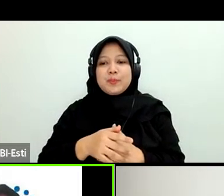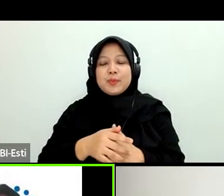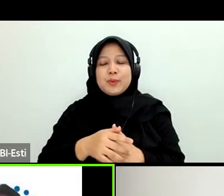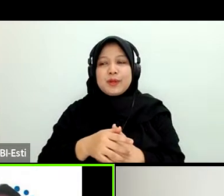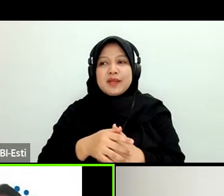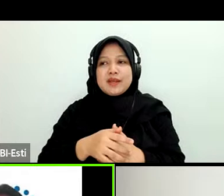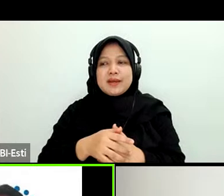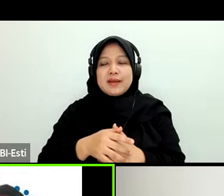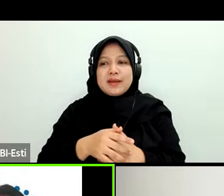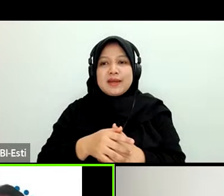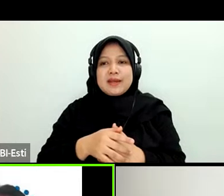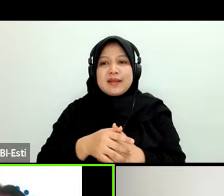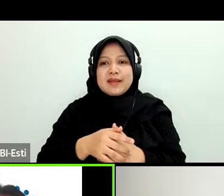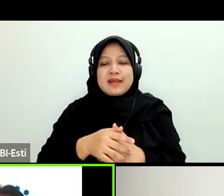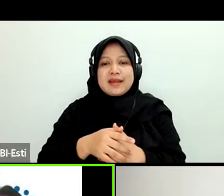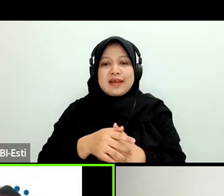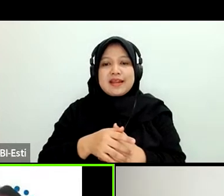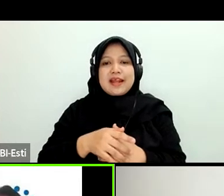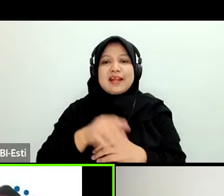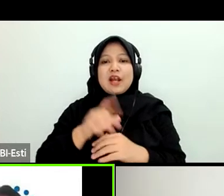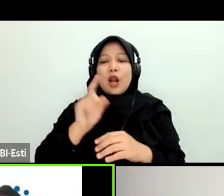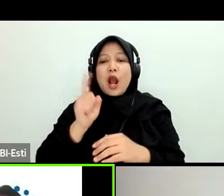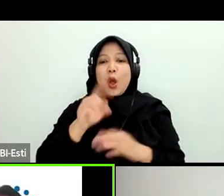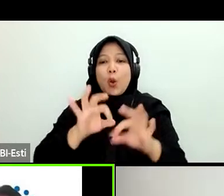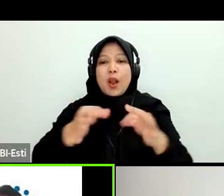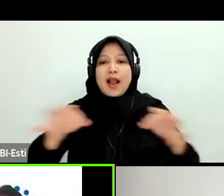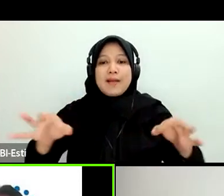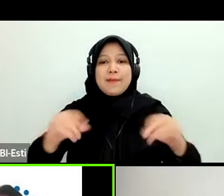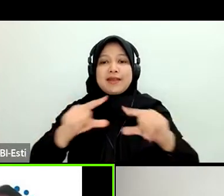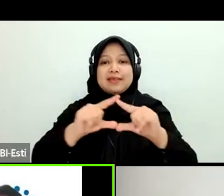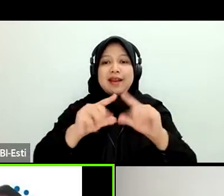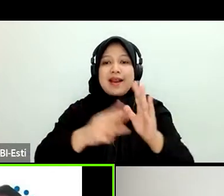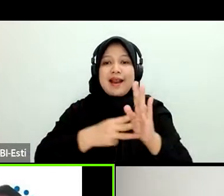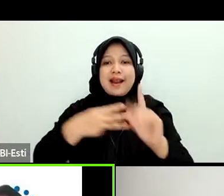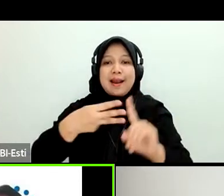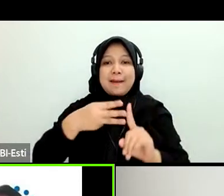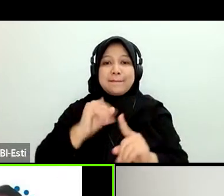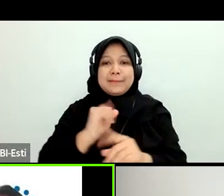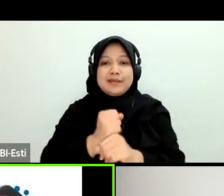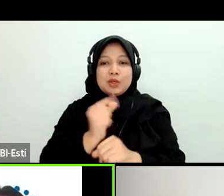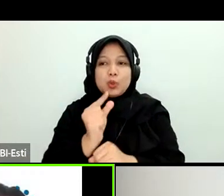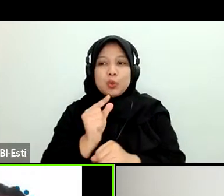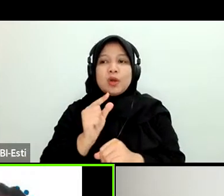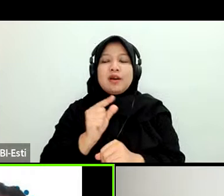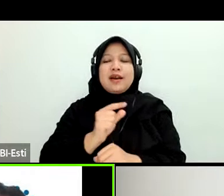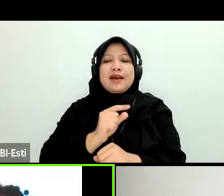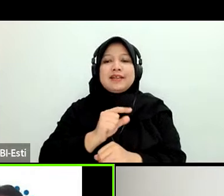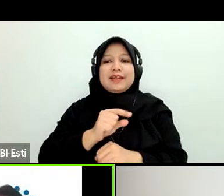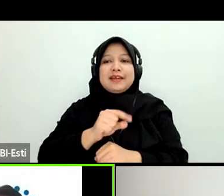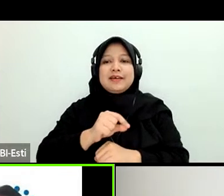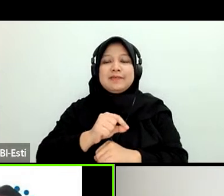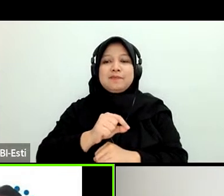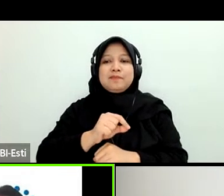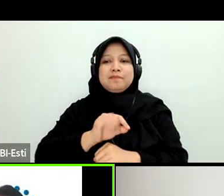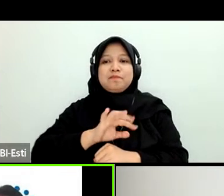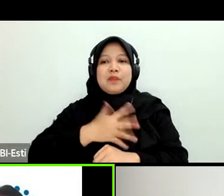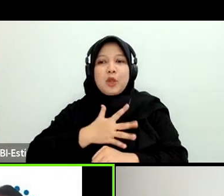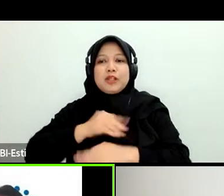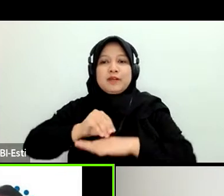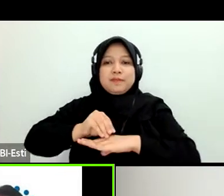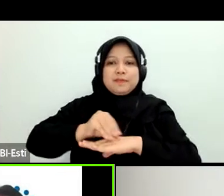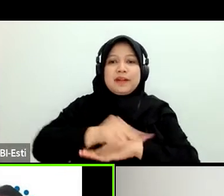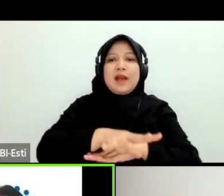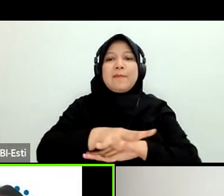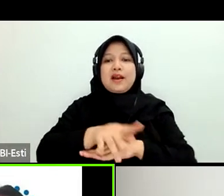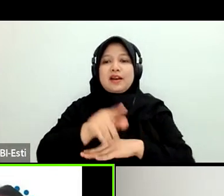dari ambiguitas sebuah kalimat dapat mungkin karena saya bicara kepada apa pejabat mungkin